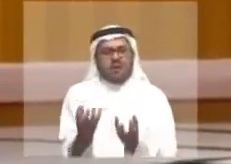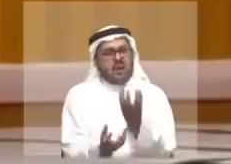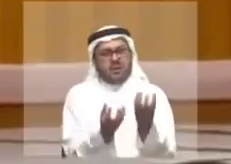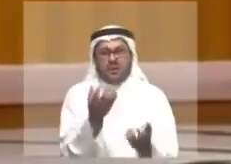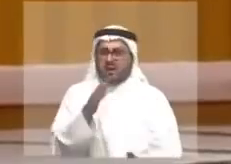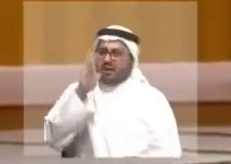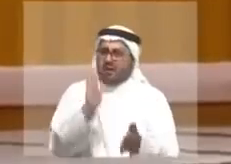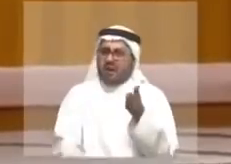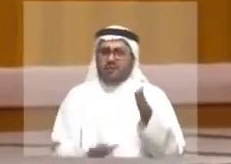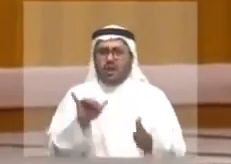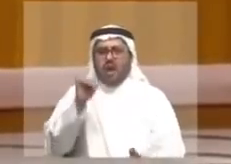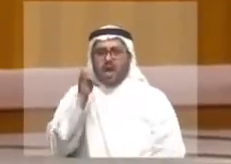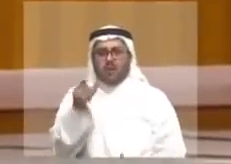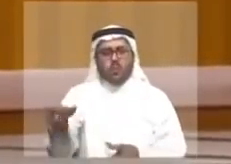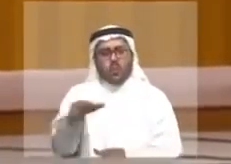العديد من الدول العربية.